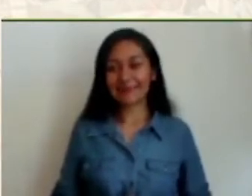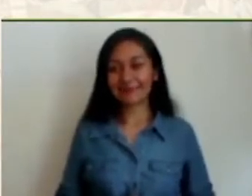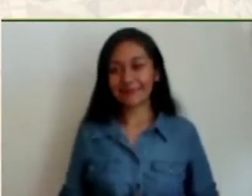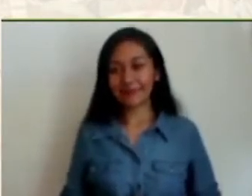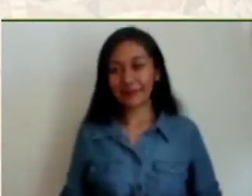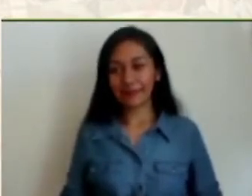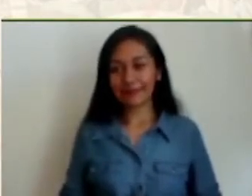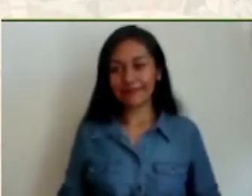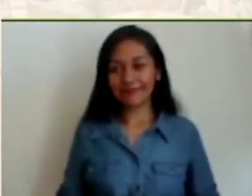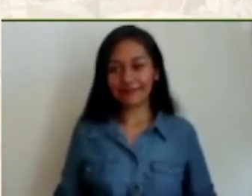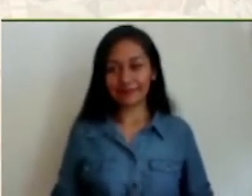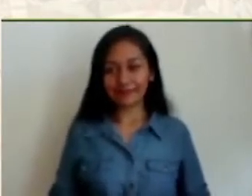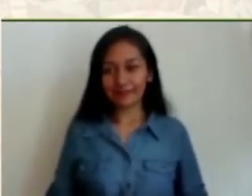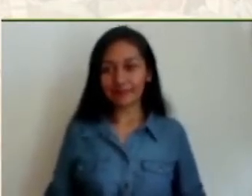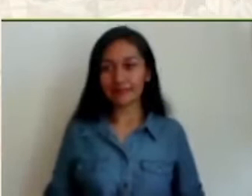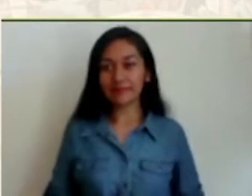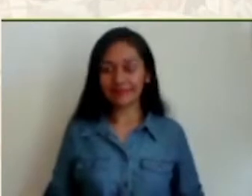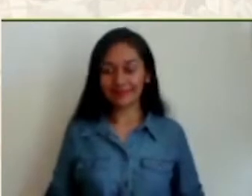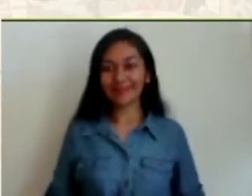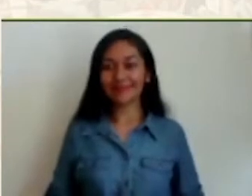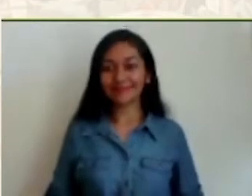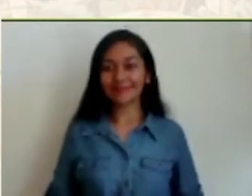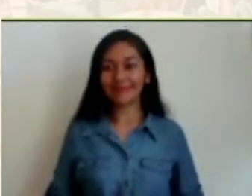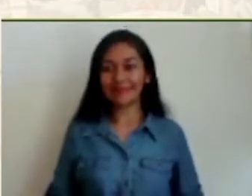collettivamente, non poteva esserci l'affermazione